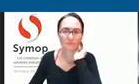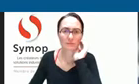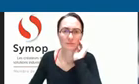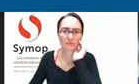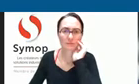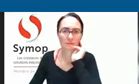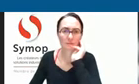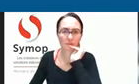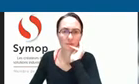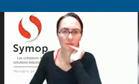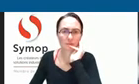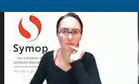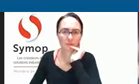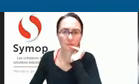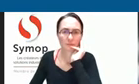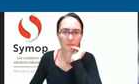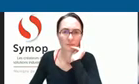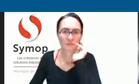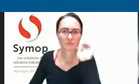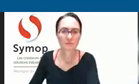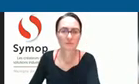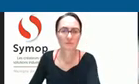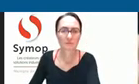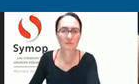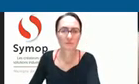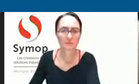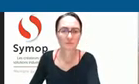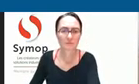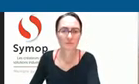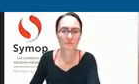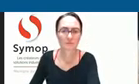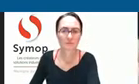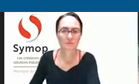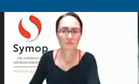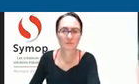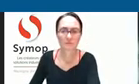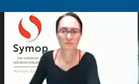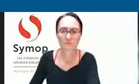des changements conditionnels. C'est-à-dire que